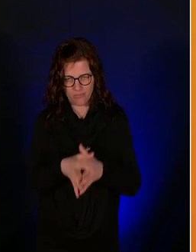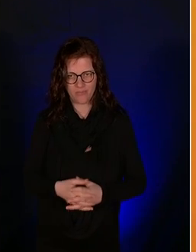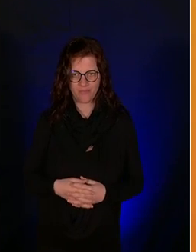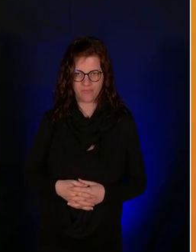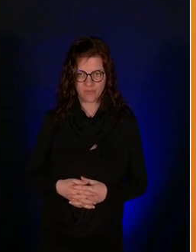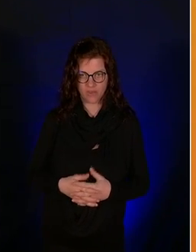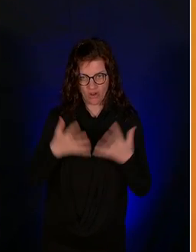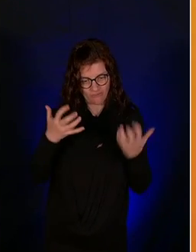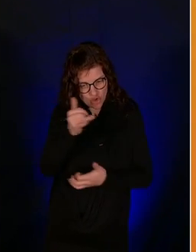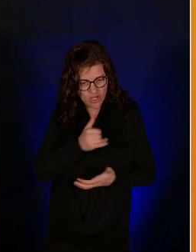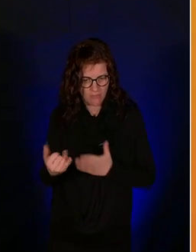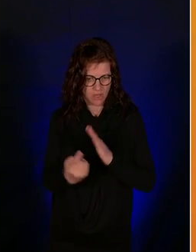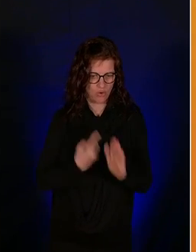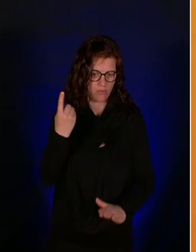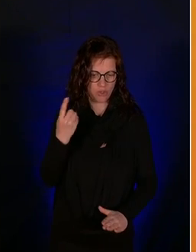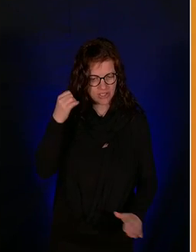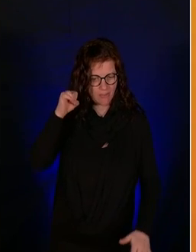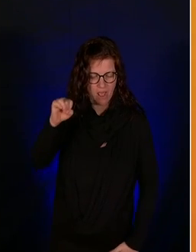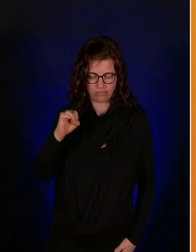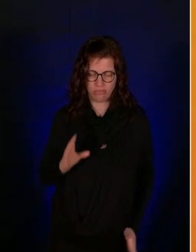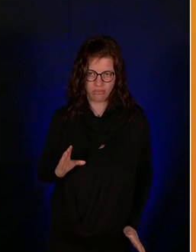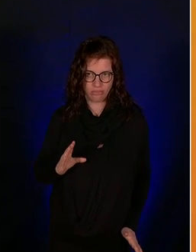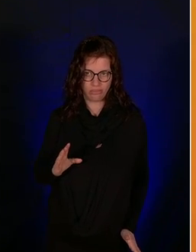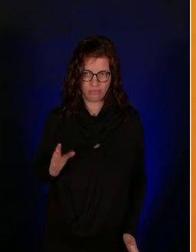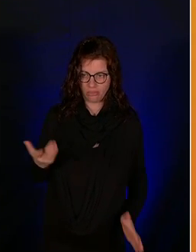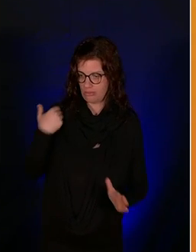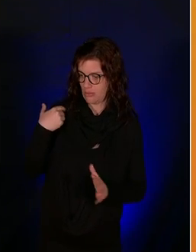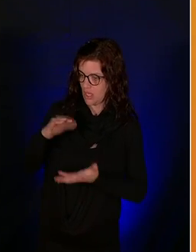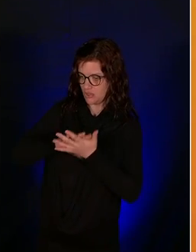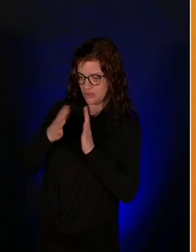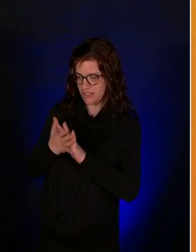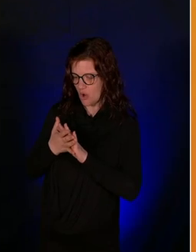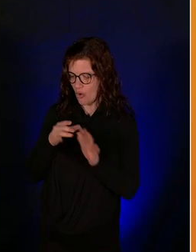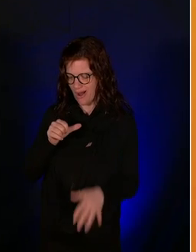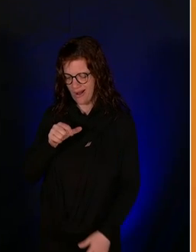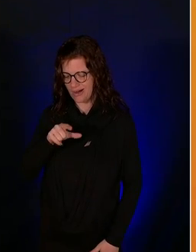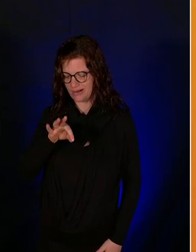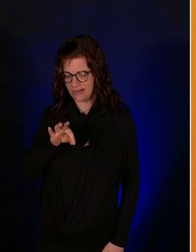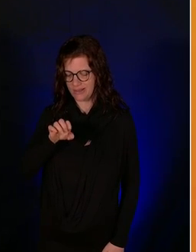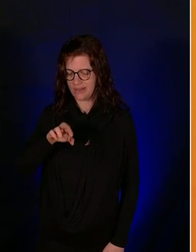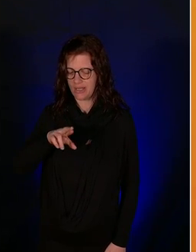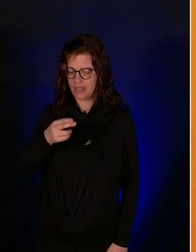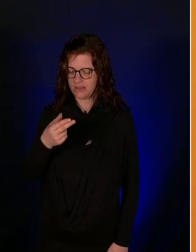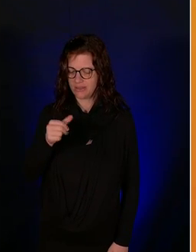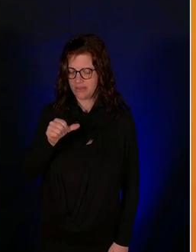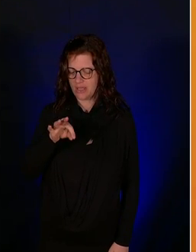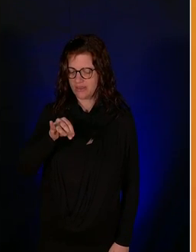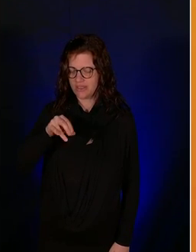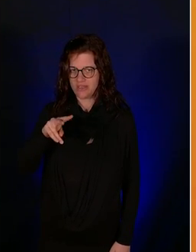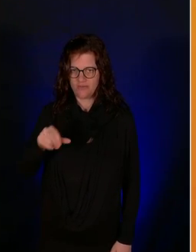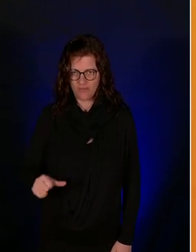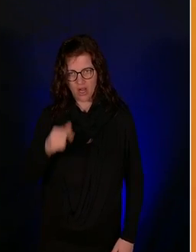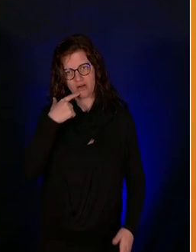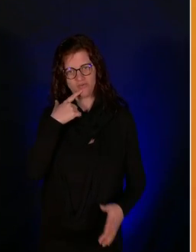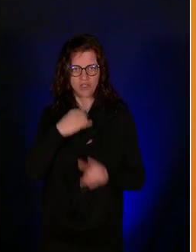Plus jamais ça, camarades. Où dernièrement, l'association Alternativa a porté plainte contre X, attaquant